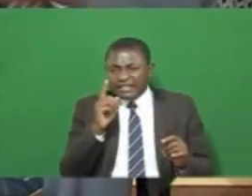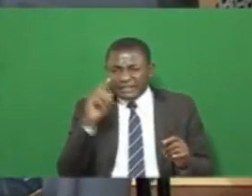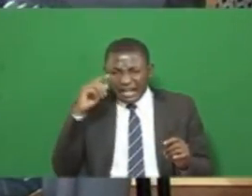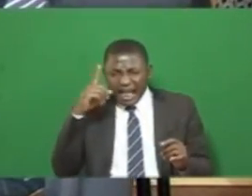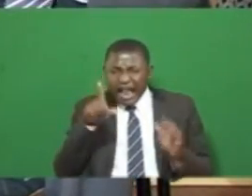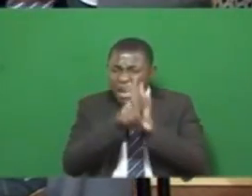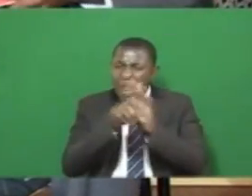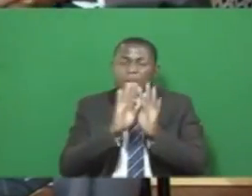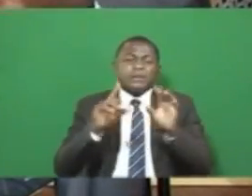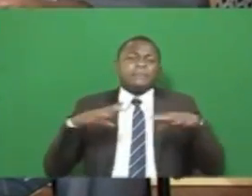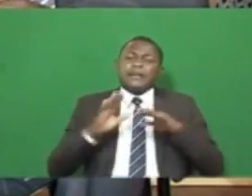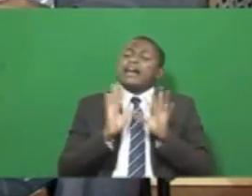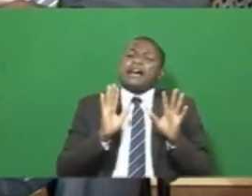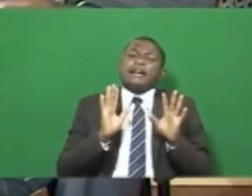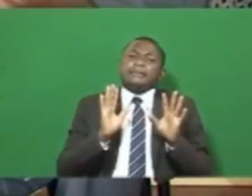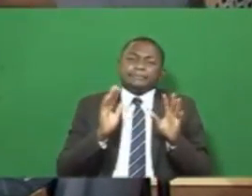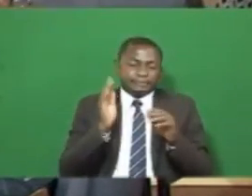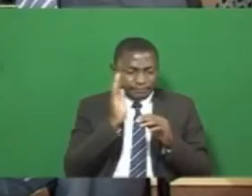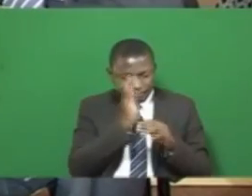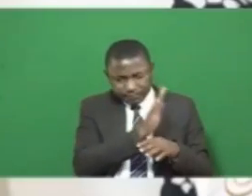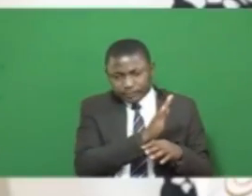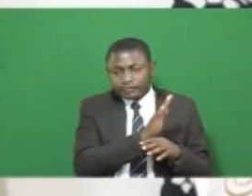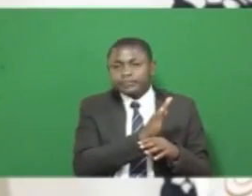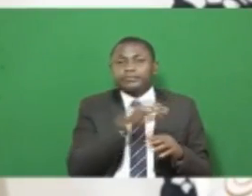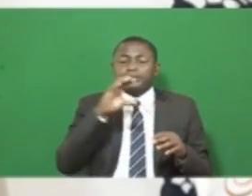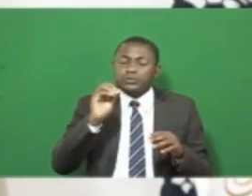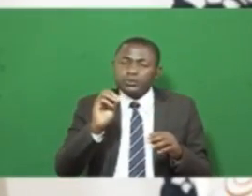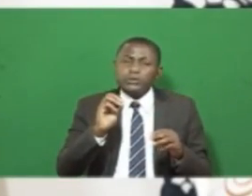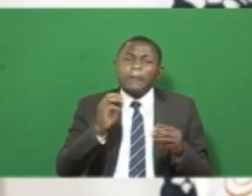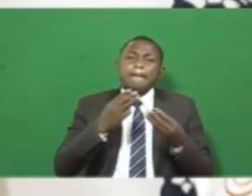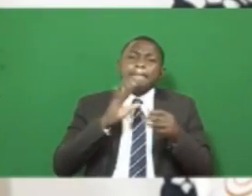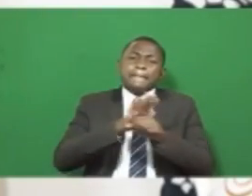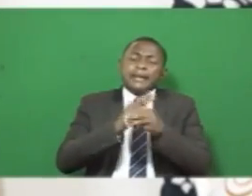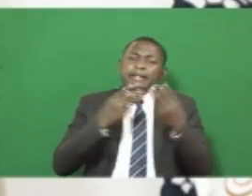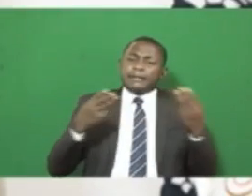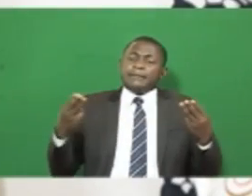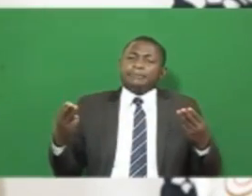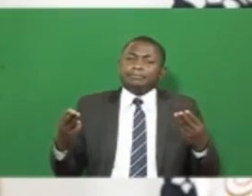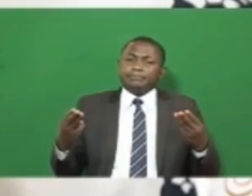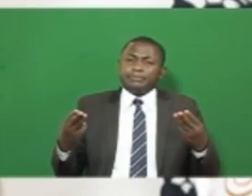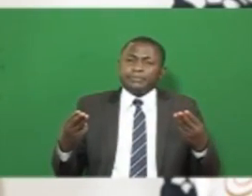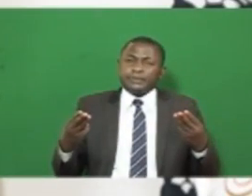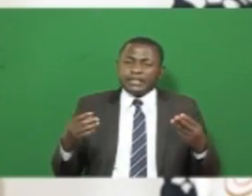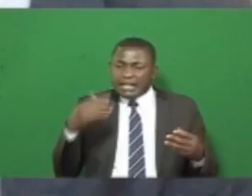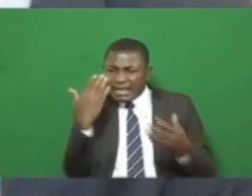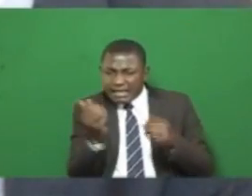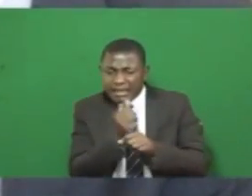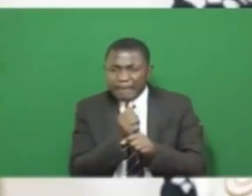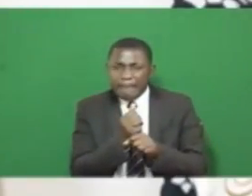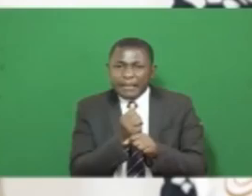Enwe chitudza izvotaura matsamba yayo. Saka vatendi vanowanzo mhanya kana akabirwa mbudzi